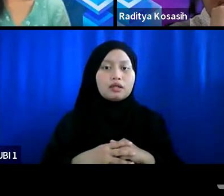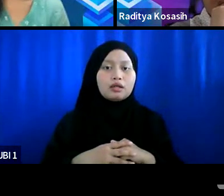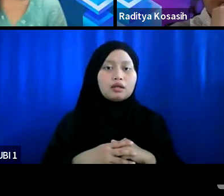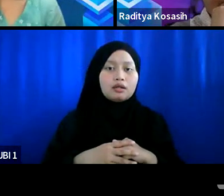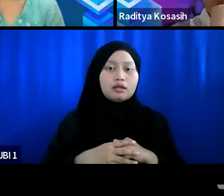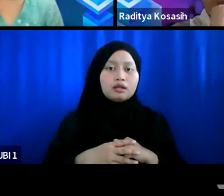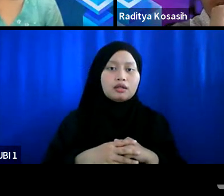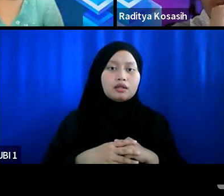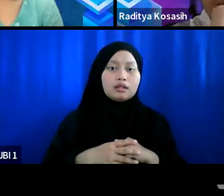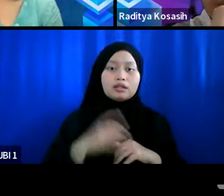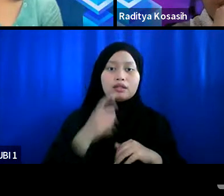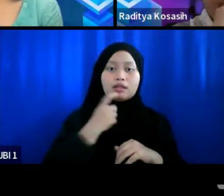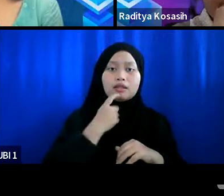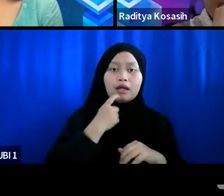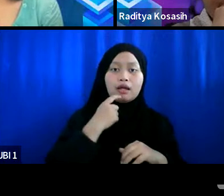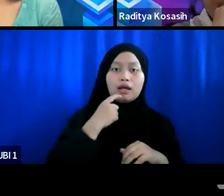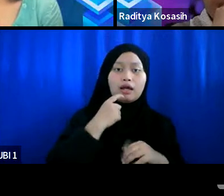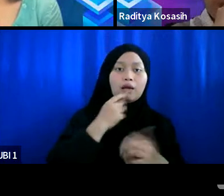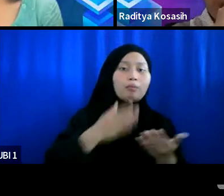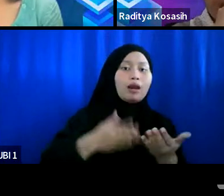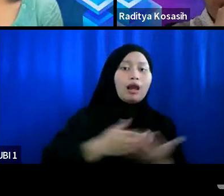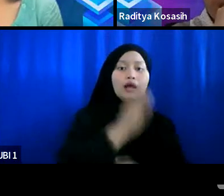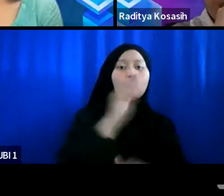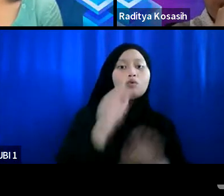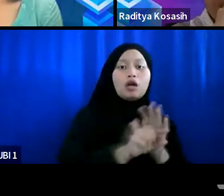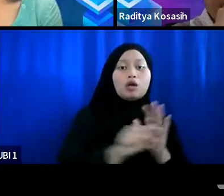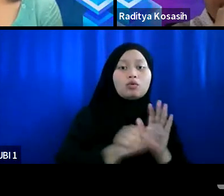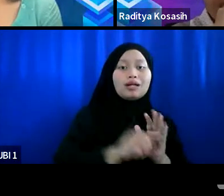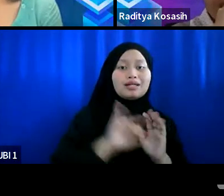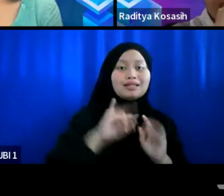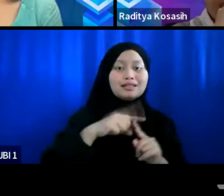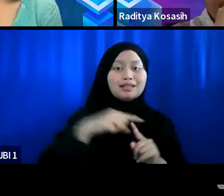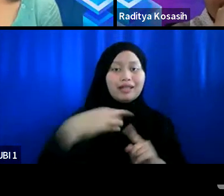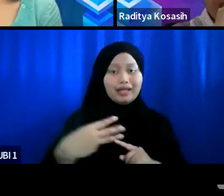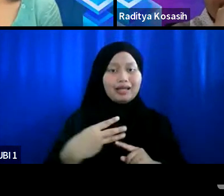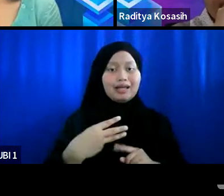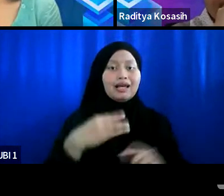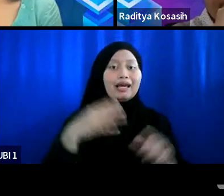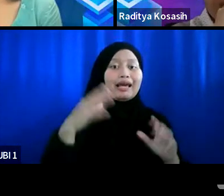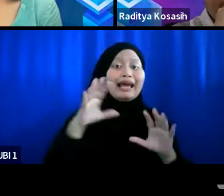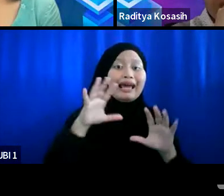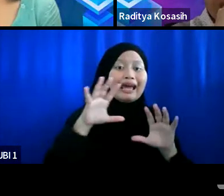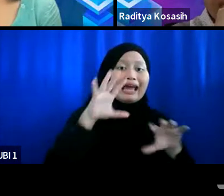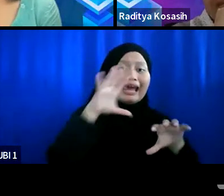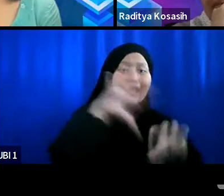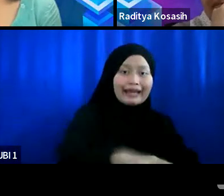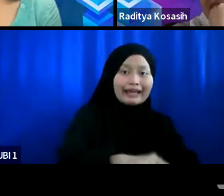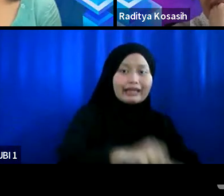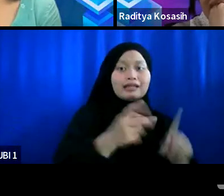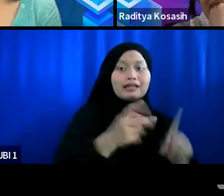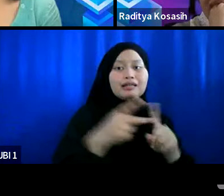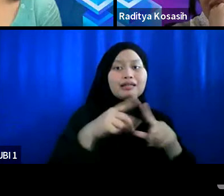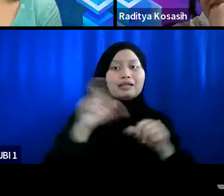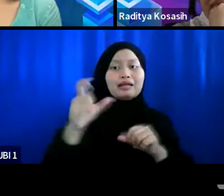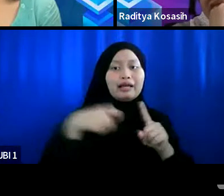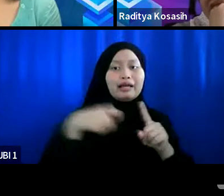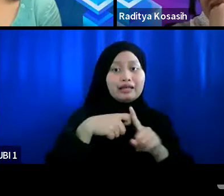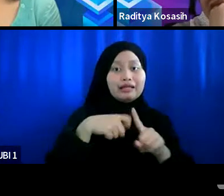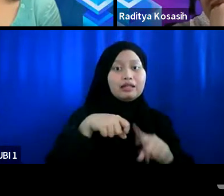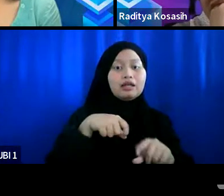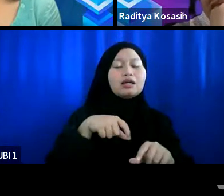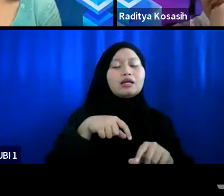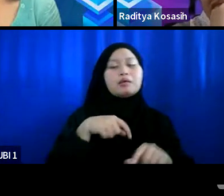terkait setting itu memang sudah melanggar undang-undang ite jadi Mama mengambil maksimal